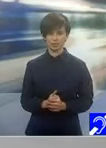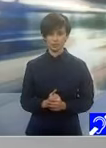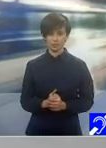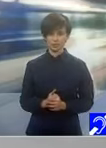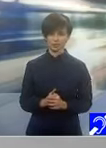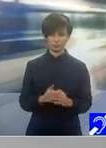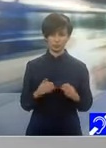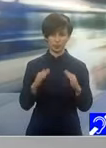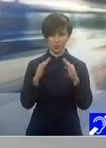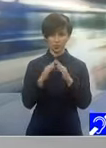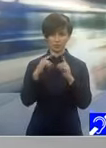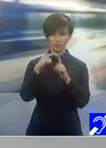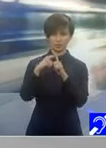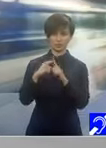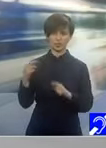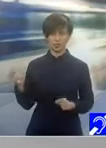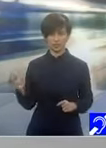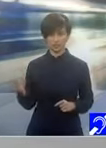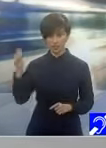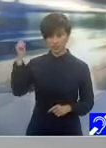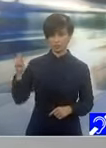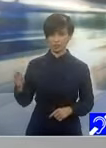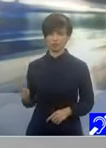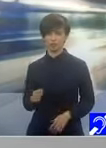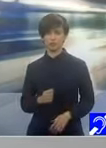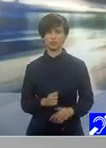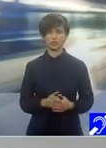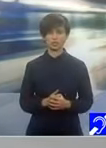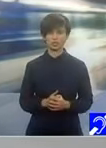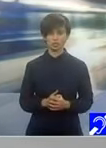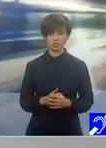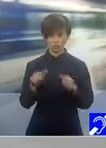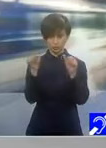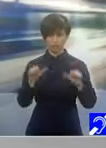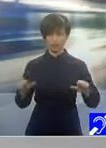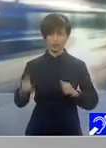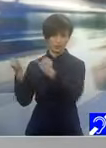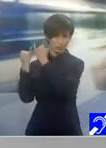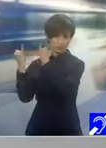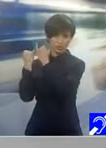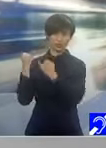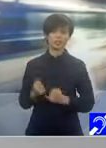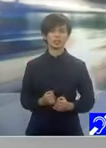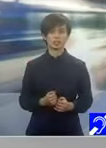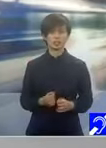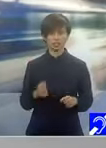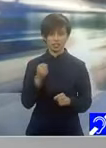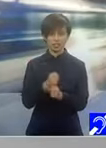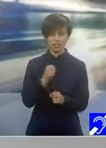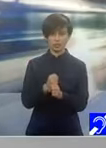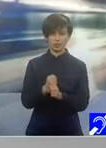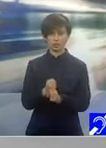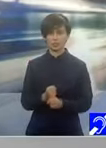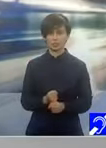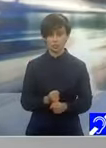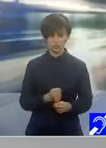Episcopia Greco-Catolică a finanțat proiectul. Fiind un monument istoric, toți cei care au lucrat la întocmirea